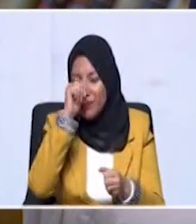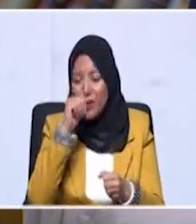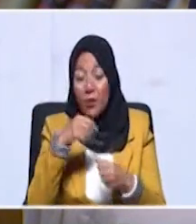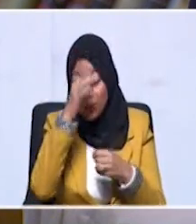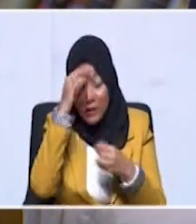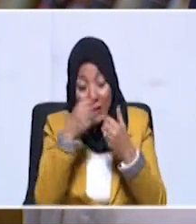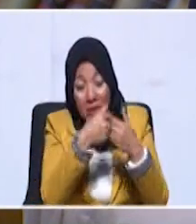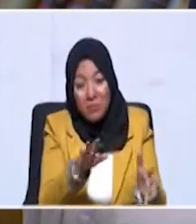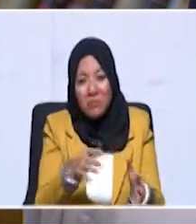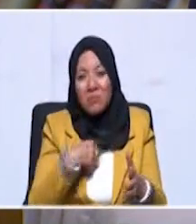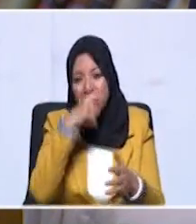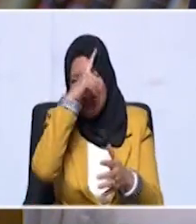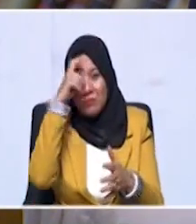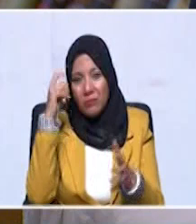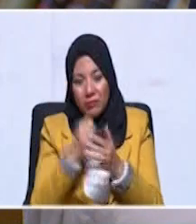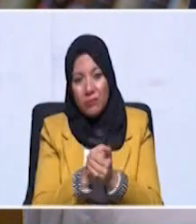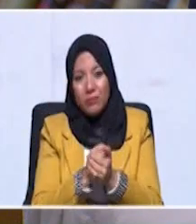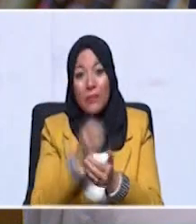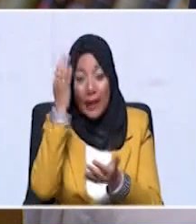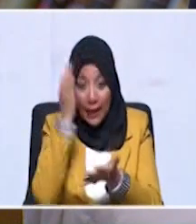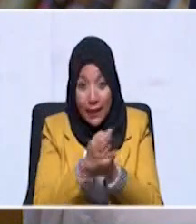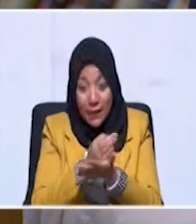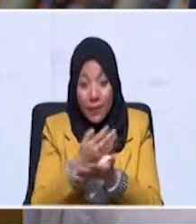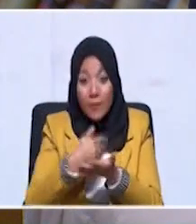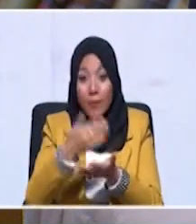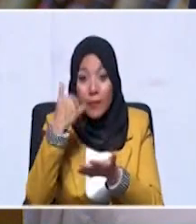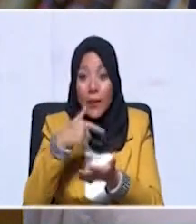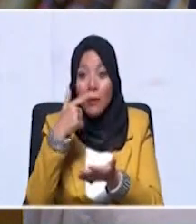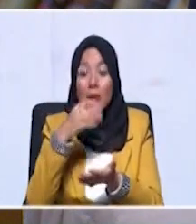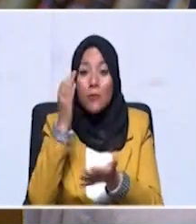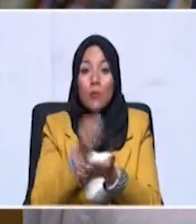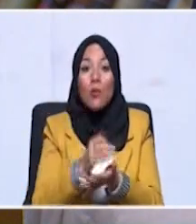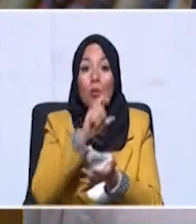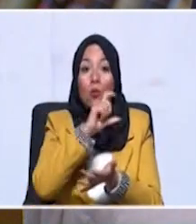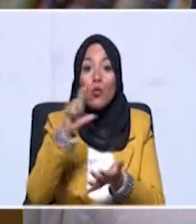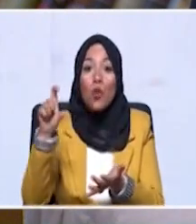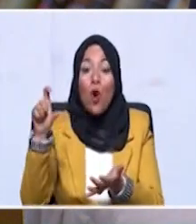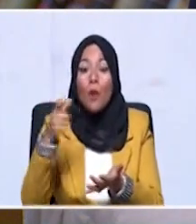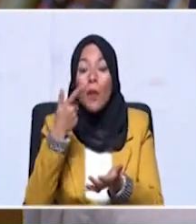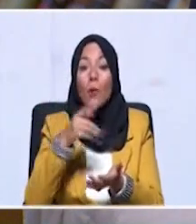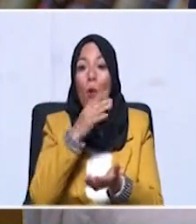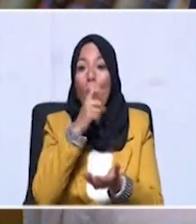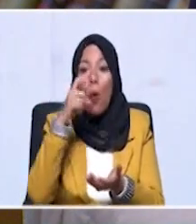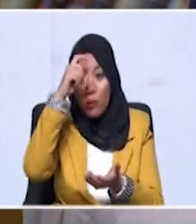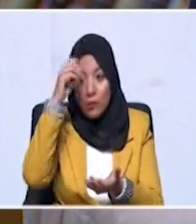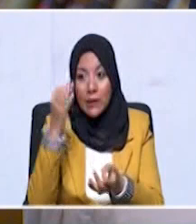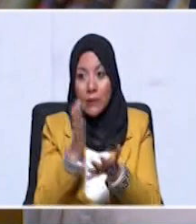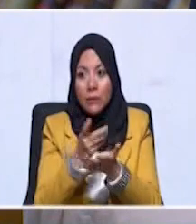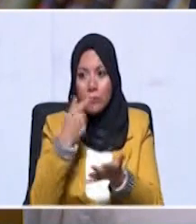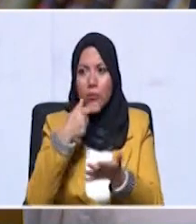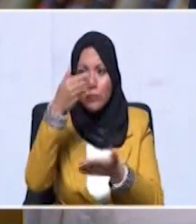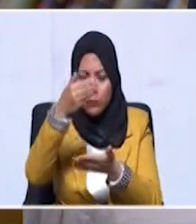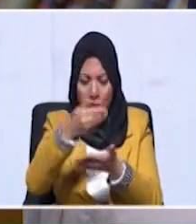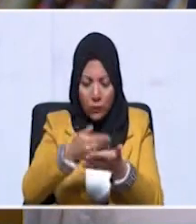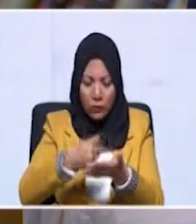شيء ف وكانوا يقولون السلف الصالح ان كانوا يسموا شهر شعبان شهر القراء من كثره قراءه القران